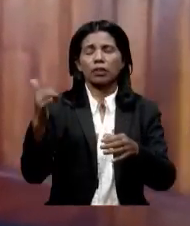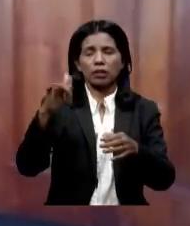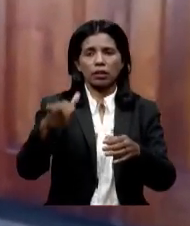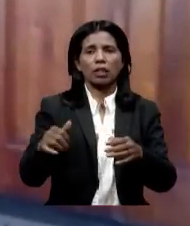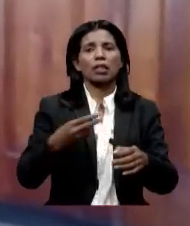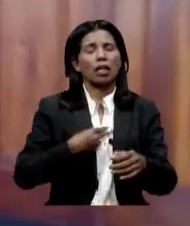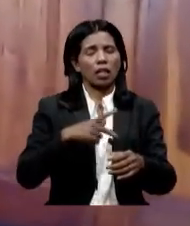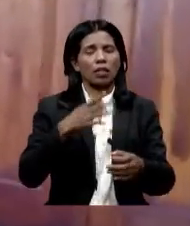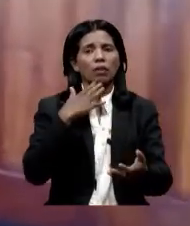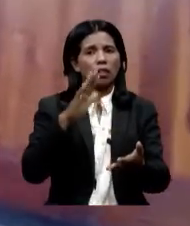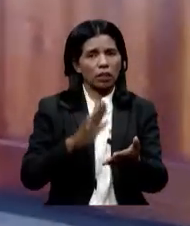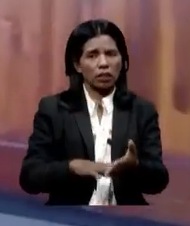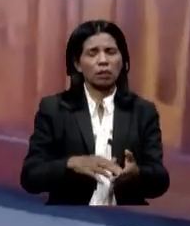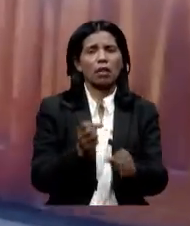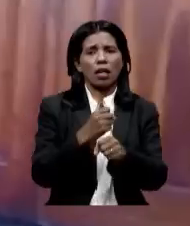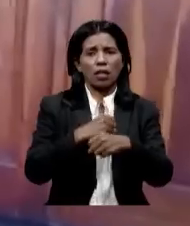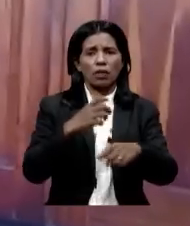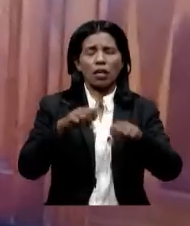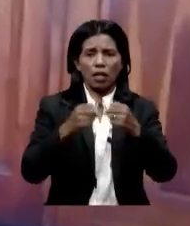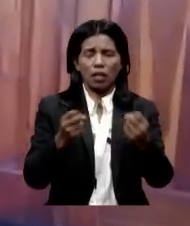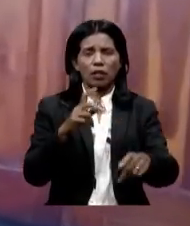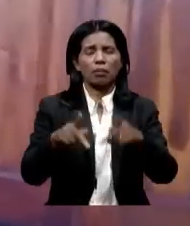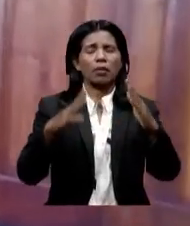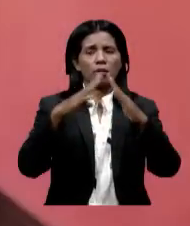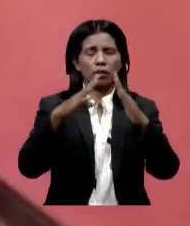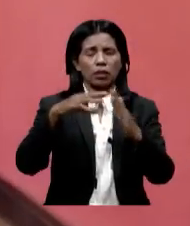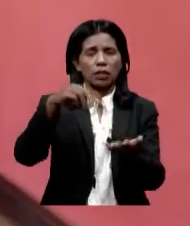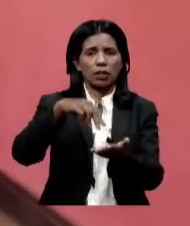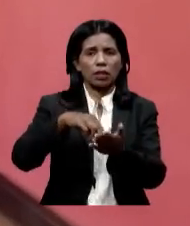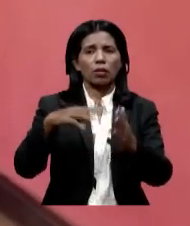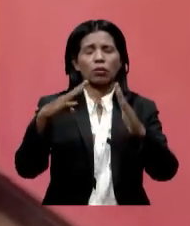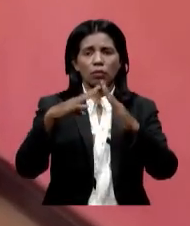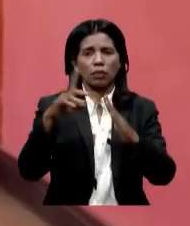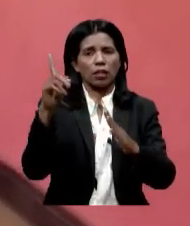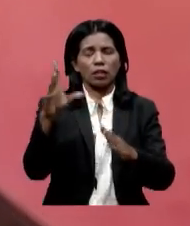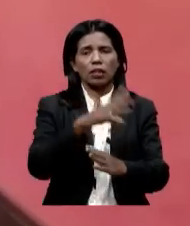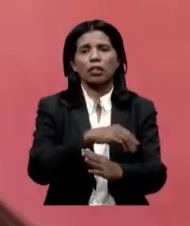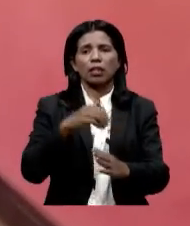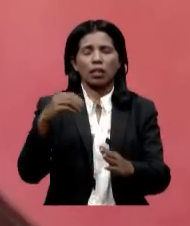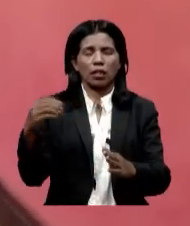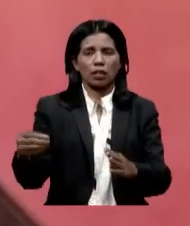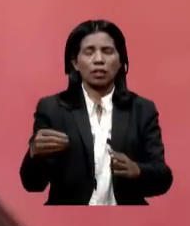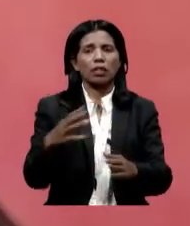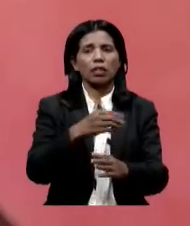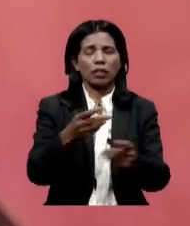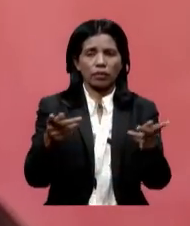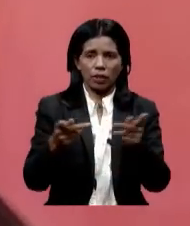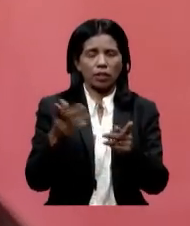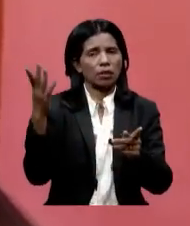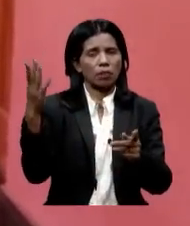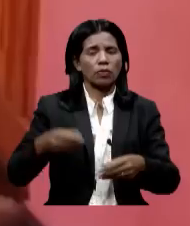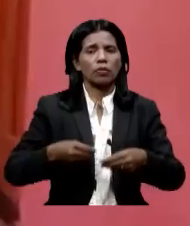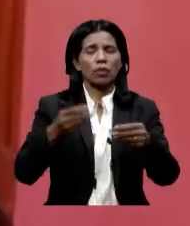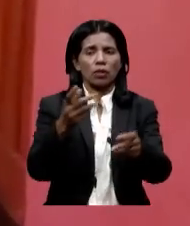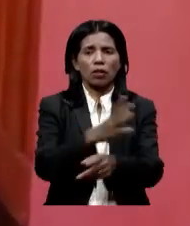nebe estraga a comunidade Sirne Uma, nomo se estabelece posto Penitelli Ida, o provisório e a Maometa Raihun, o de for seguro